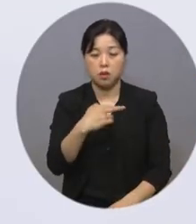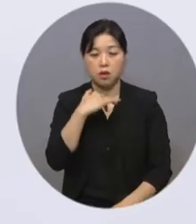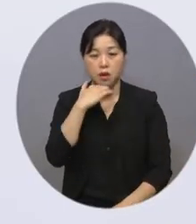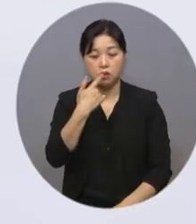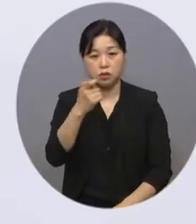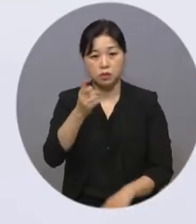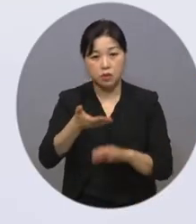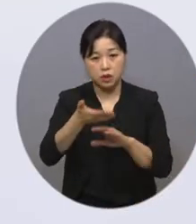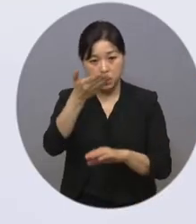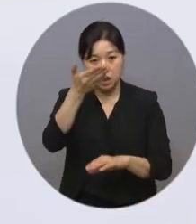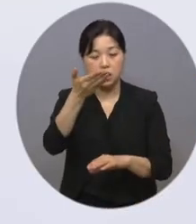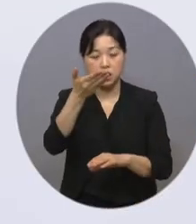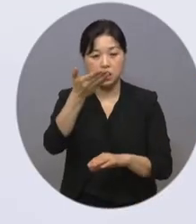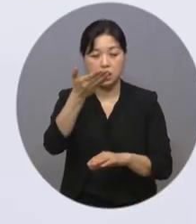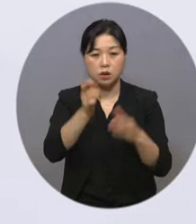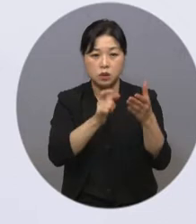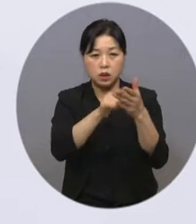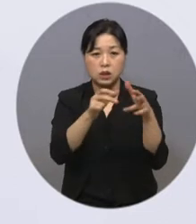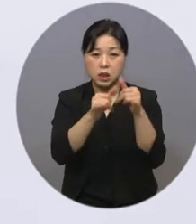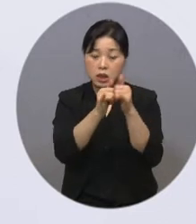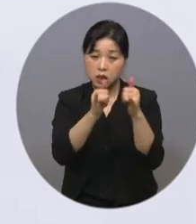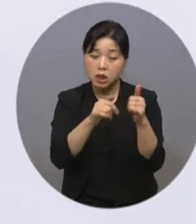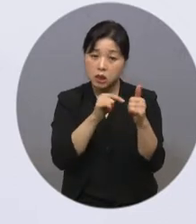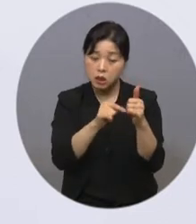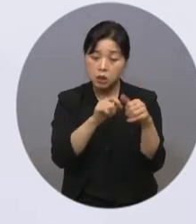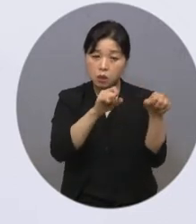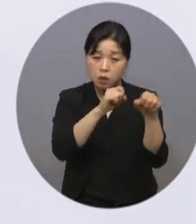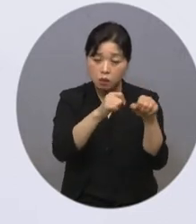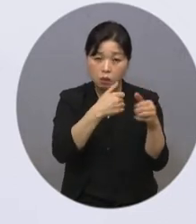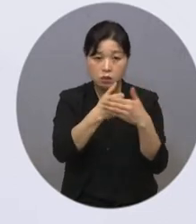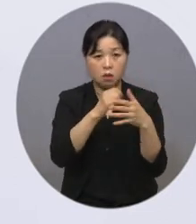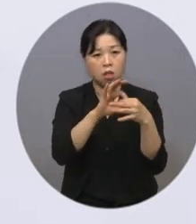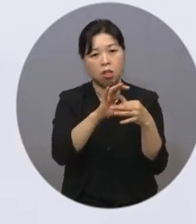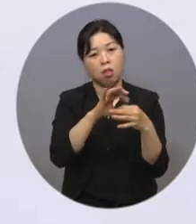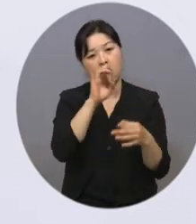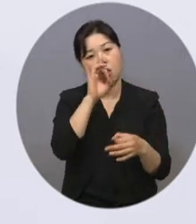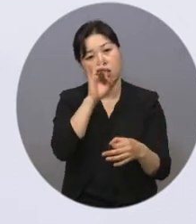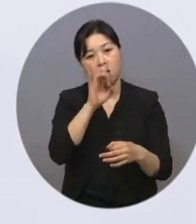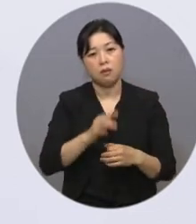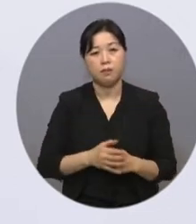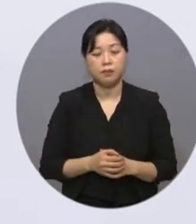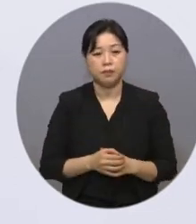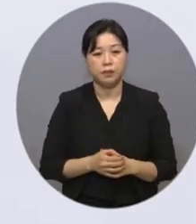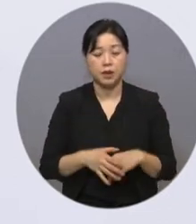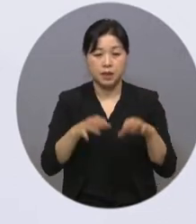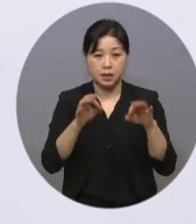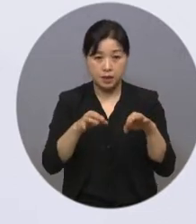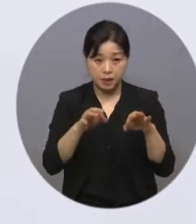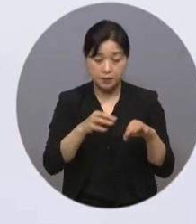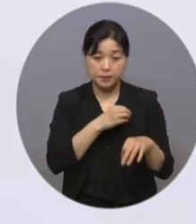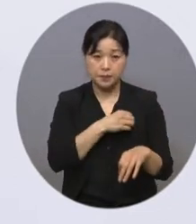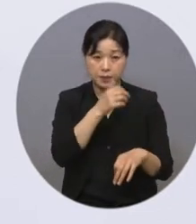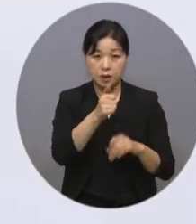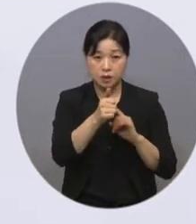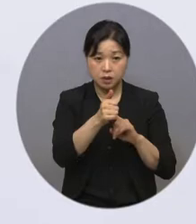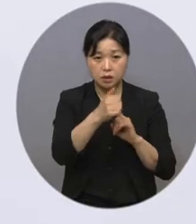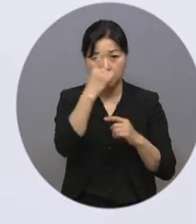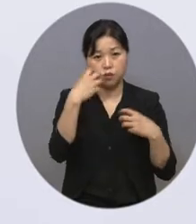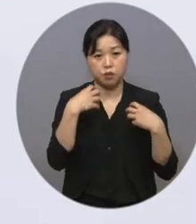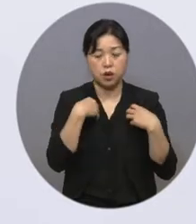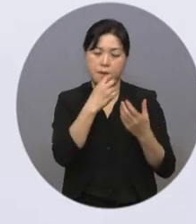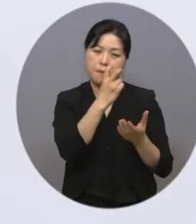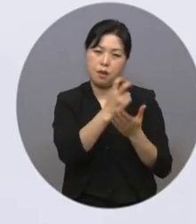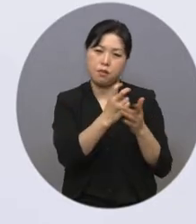넘어 등록한 장애인은 서비스를 받을 수 없는 상황입니다. 김 의원은 정부의 부실한 법률 개정을